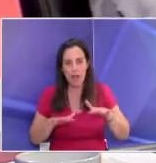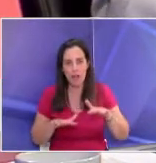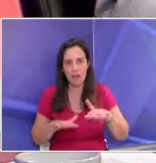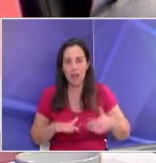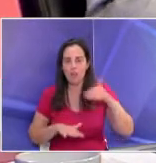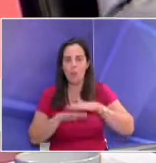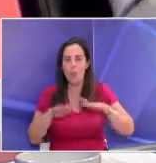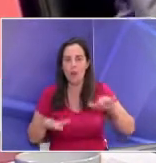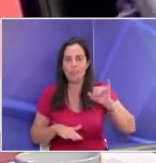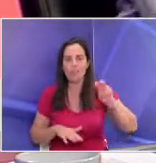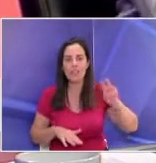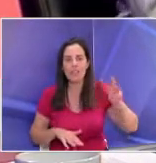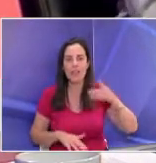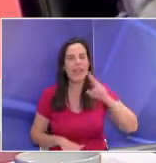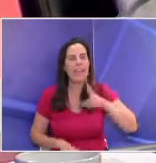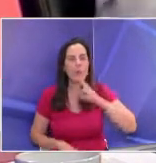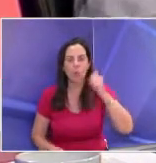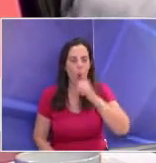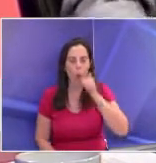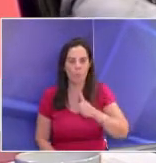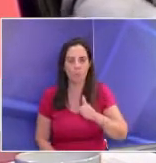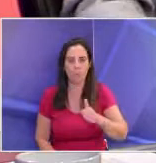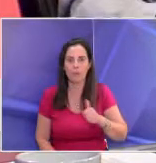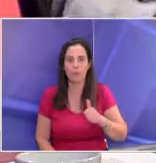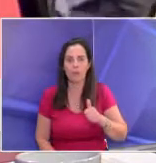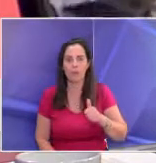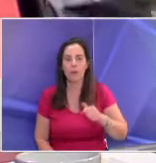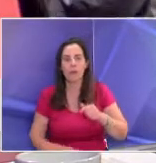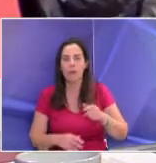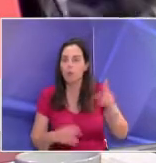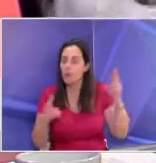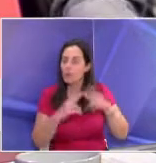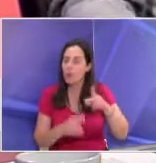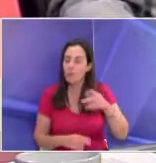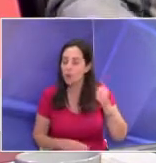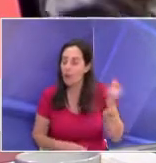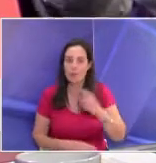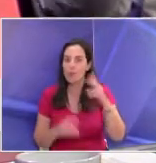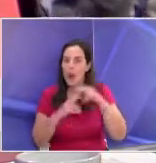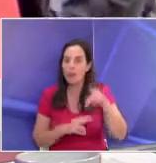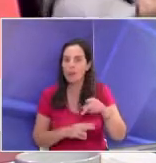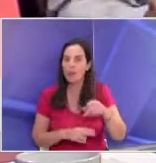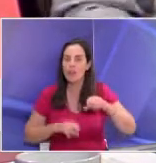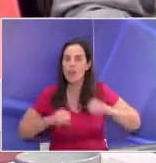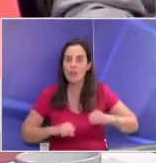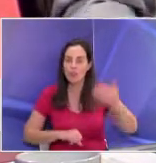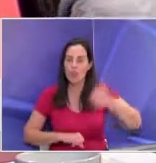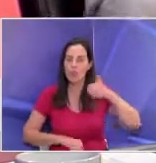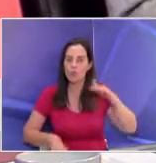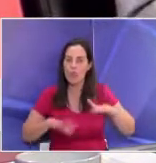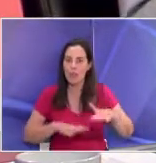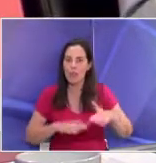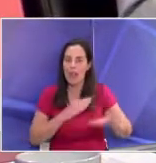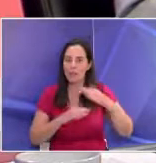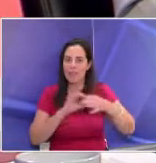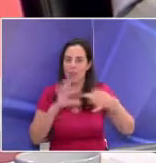ראשי מועצת יש"ע גידפו אותו על בסיס יומי, והדלת שלו הייתה פתוחה, והוא נפגש איתם כל כמה שבועות. כשאריק שרון היה ראש ממשלה,